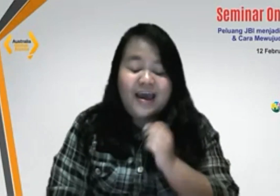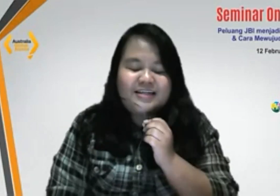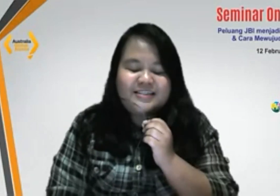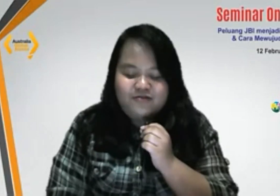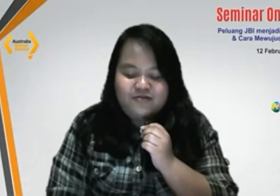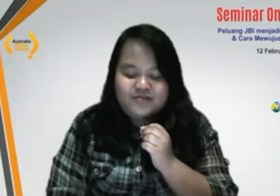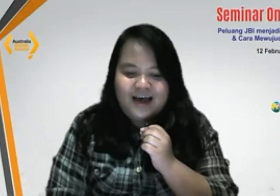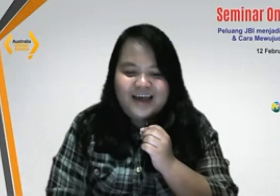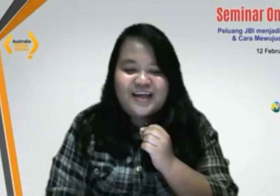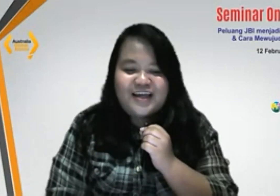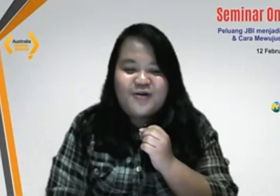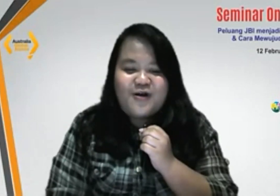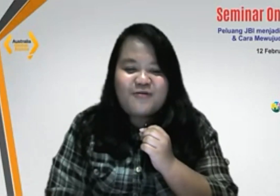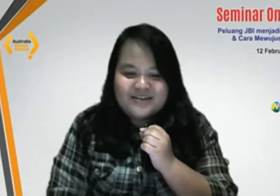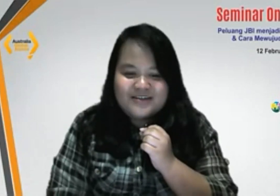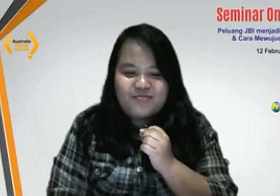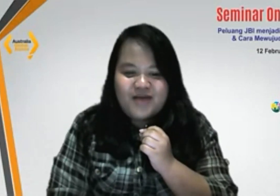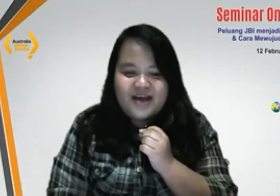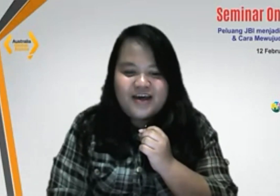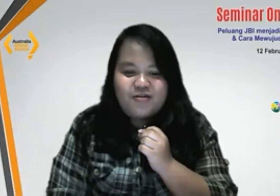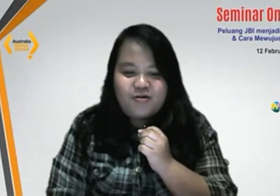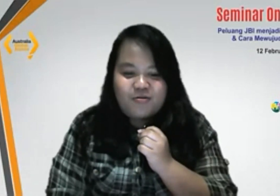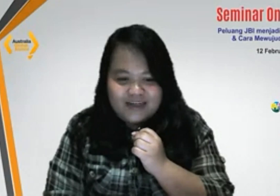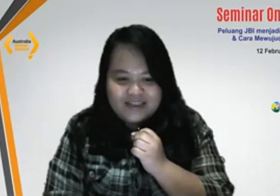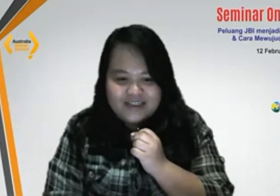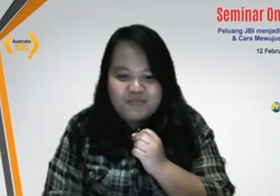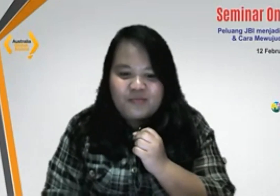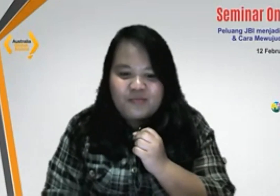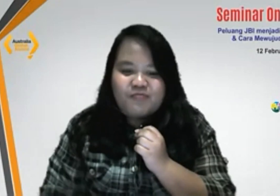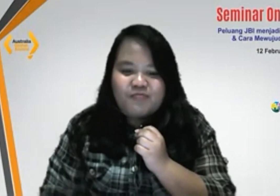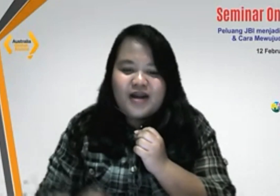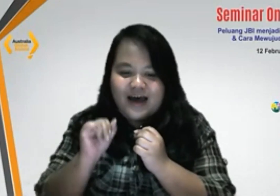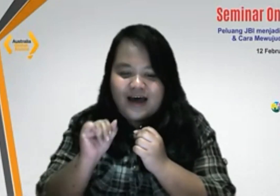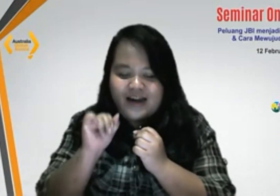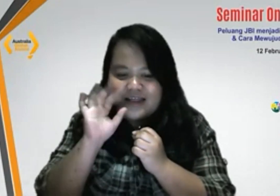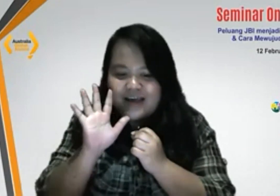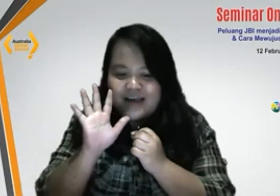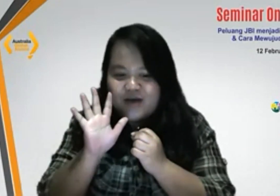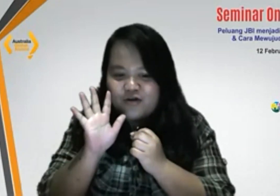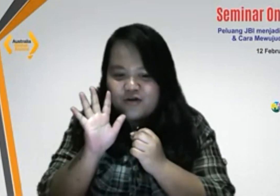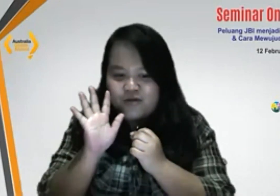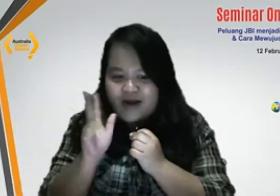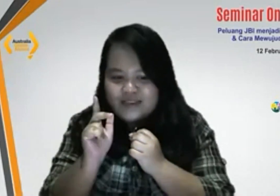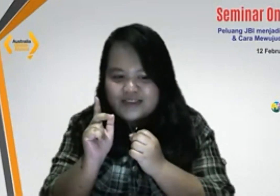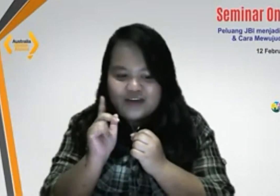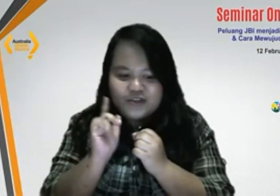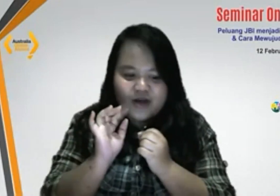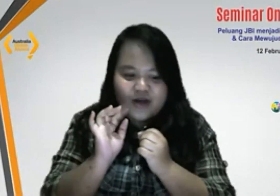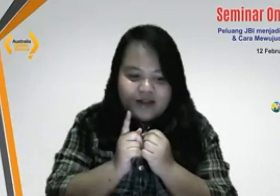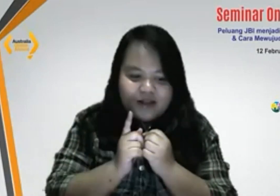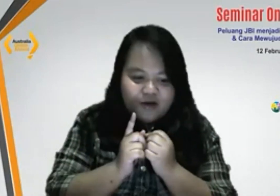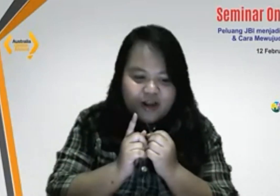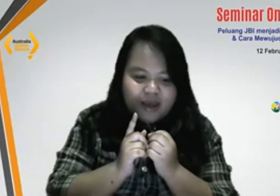Eh maaf salah yaitu door prize pembagian bermain berhadiah nanti kelima doorprize yang